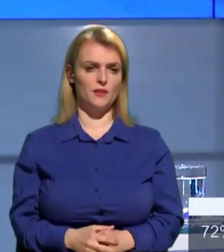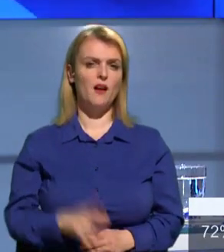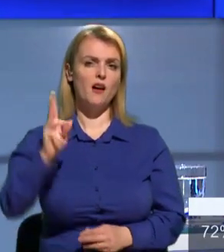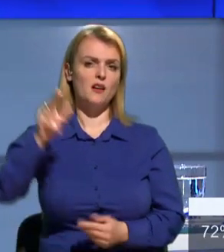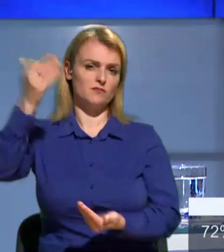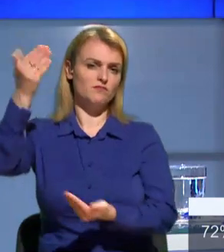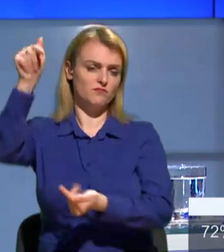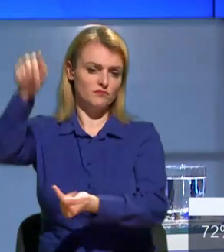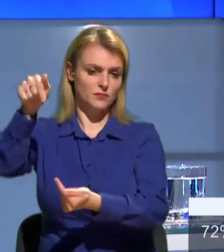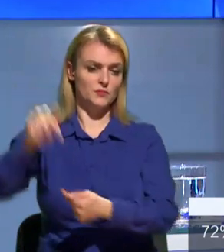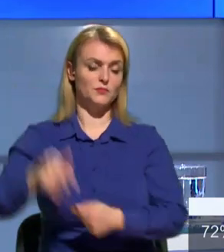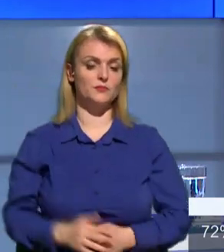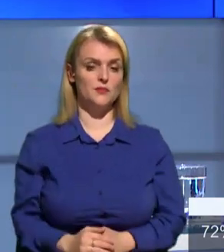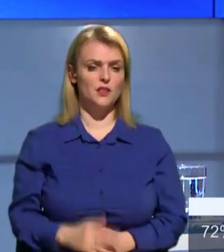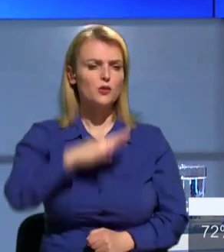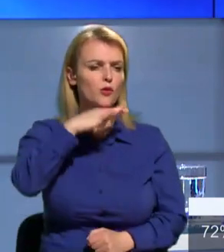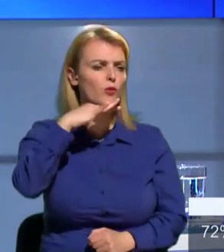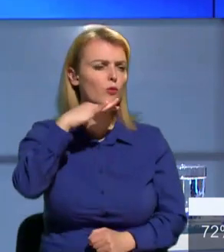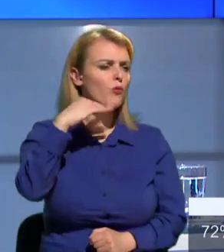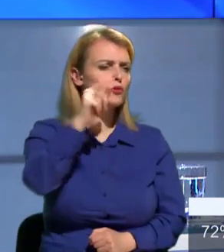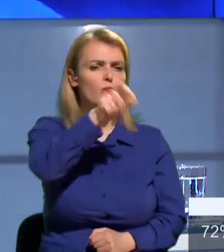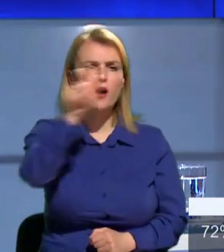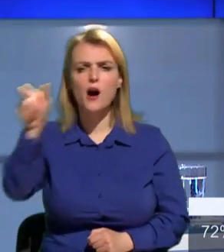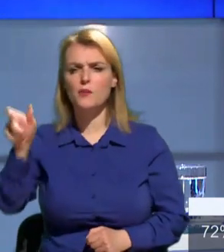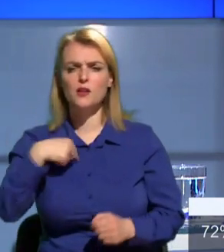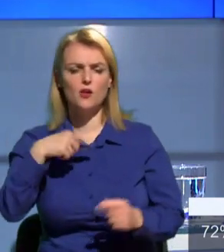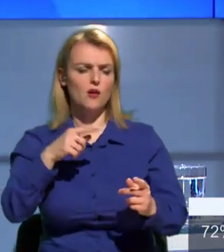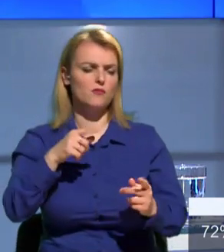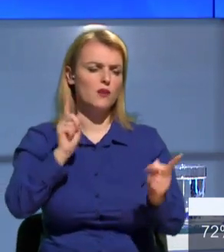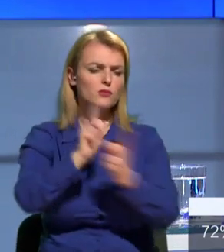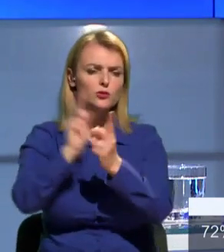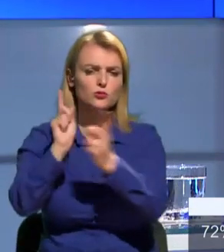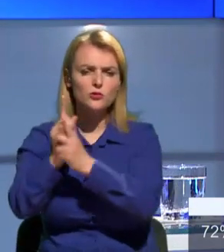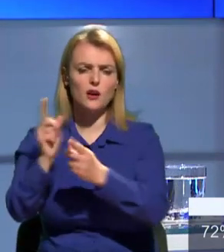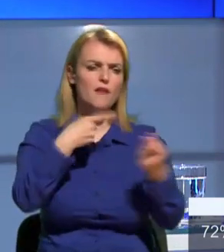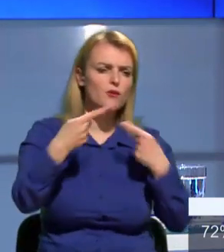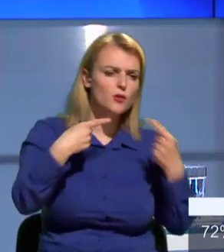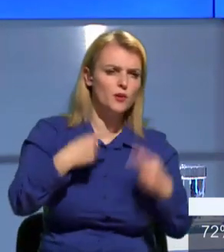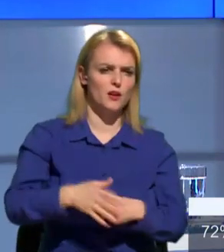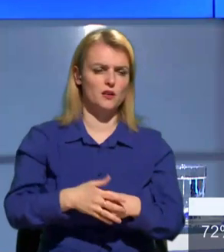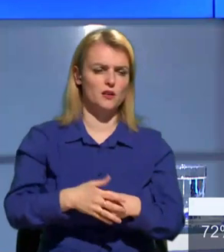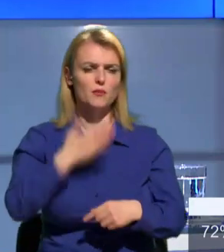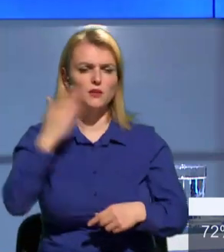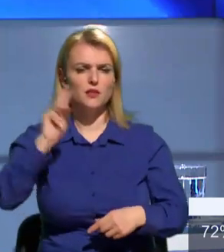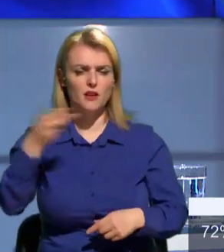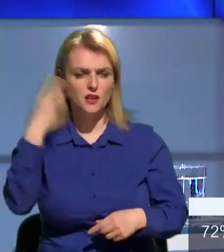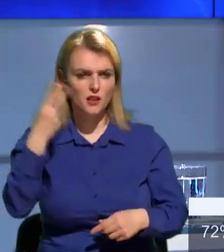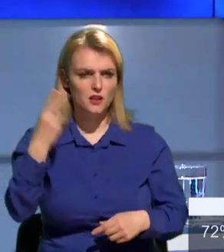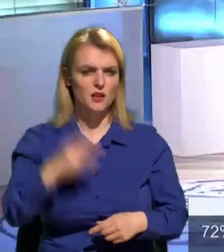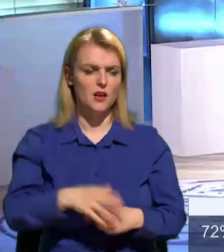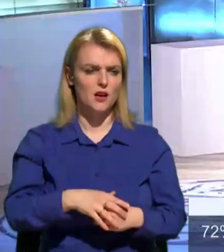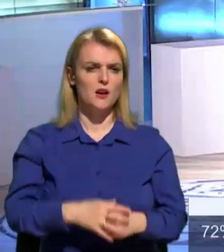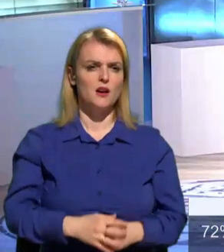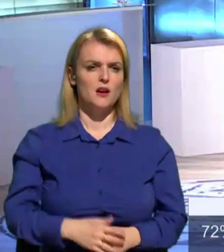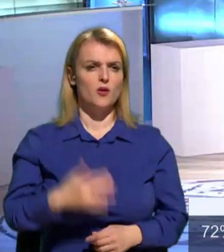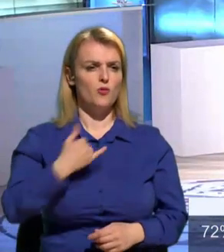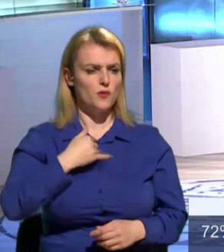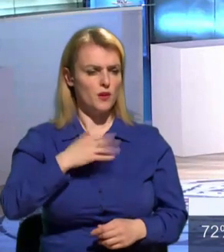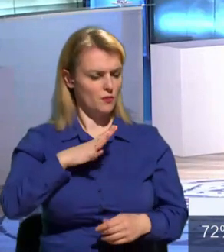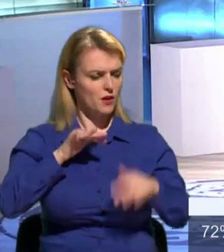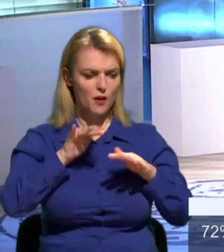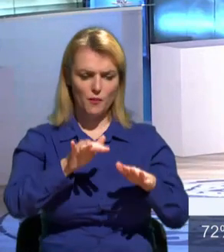reprezintă. Eu am discutat cu foarte multă lume în această perioadă, cel puțin în ultimele 2 săptămâni, între turul 1 și 2, dar știți că am avut o campanie